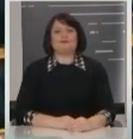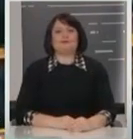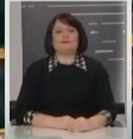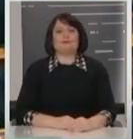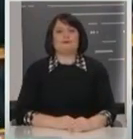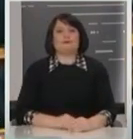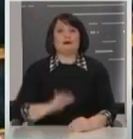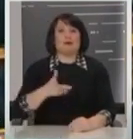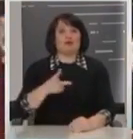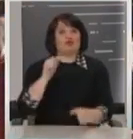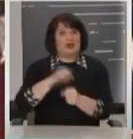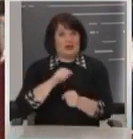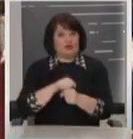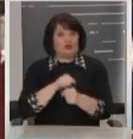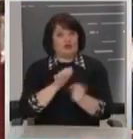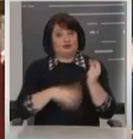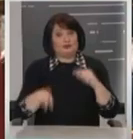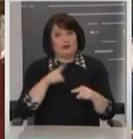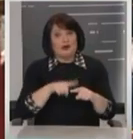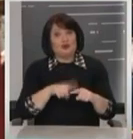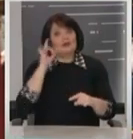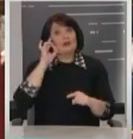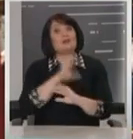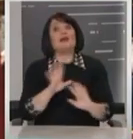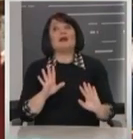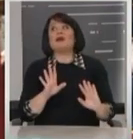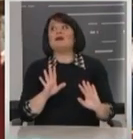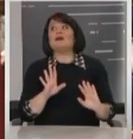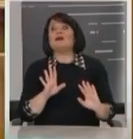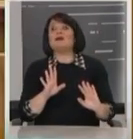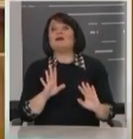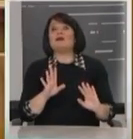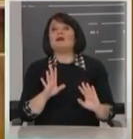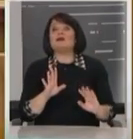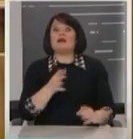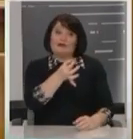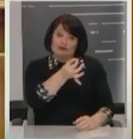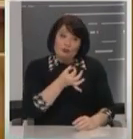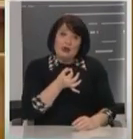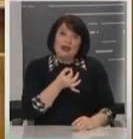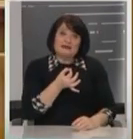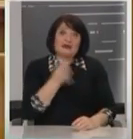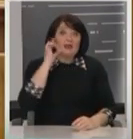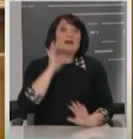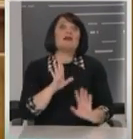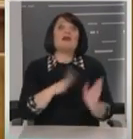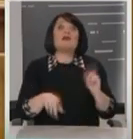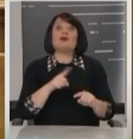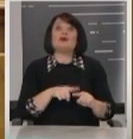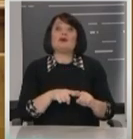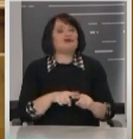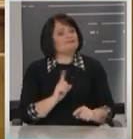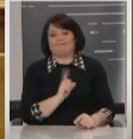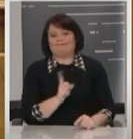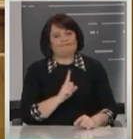Μήπως είναι αδαής ο λαός και δεν καταλαβαίνει, για να χρησιμοποιήσω μια προσφυλή σας έκφραση, κύριε Μητσοτάκη? Όχι